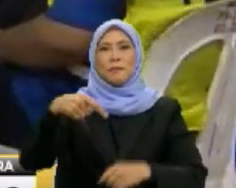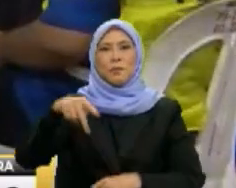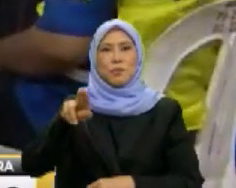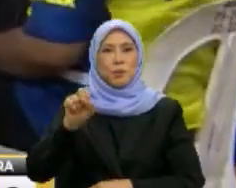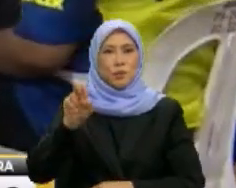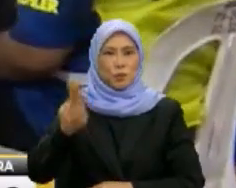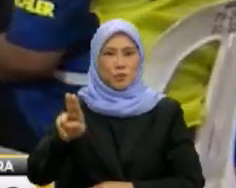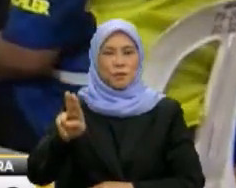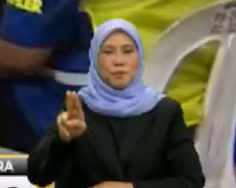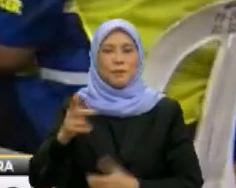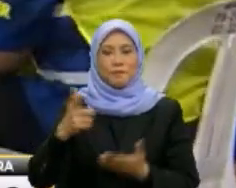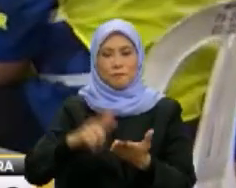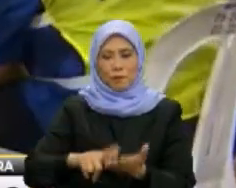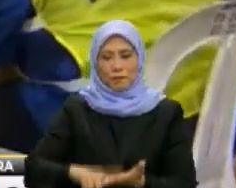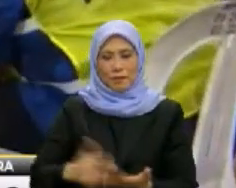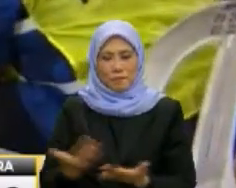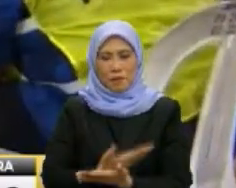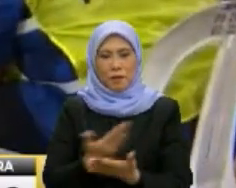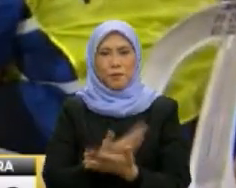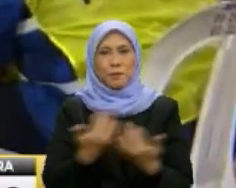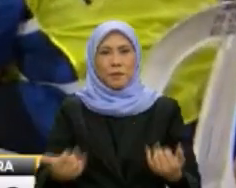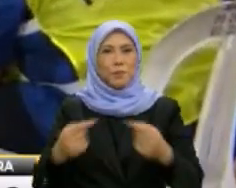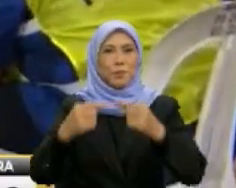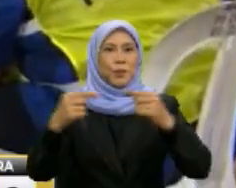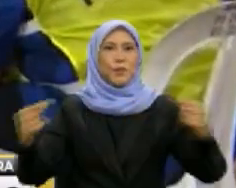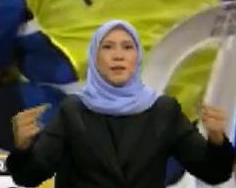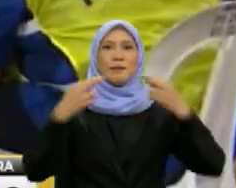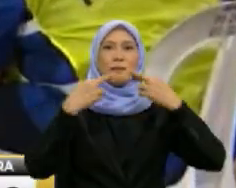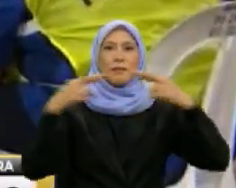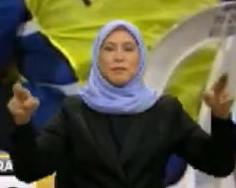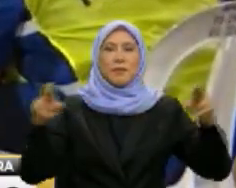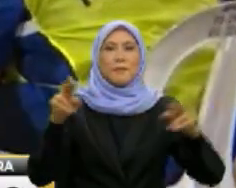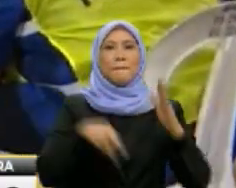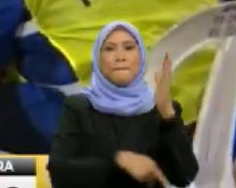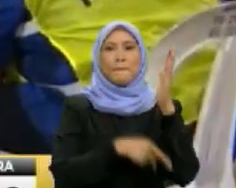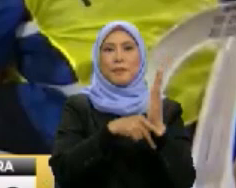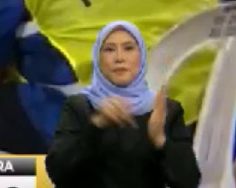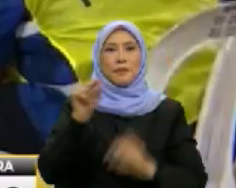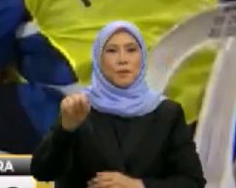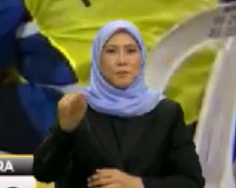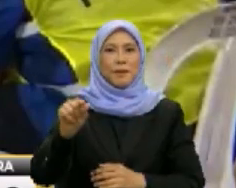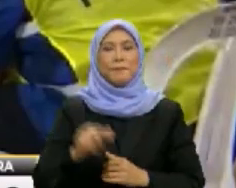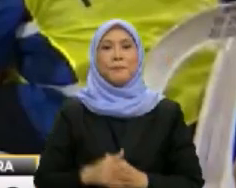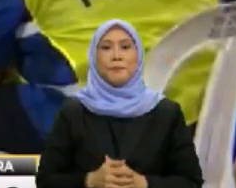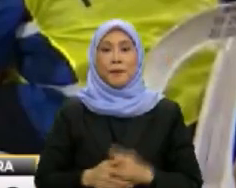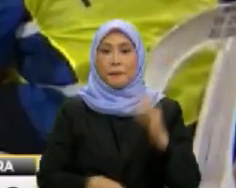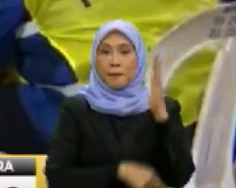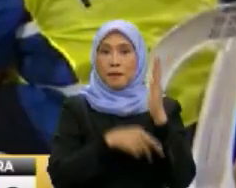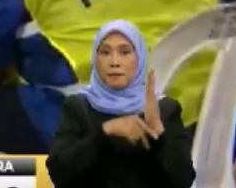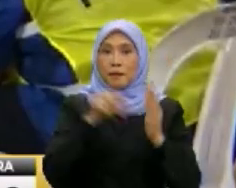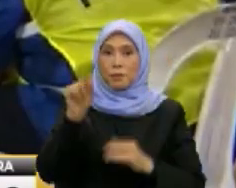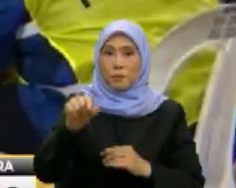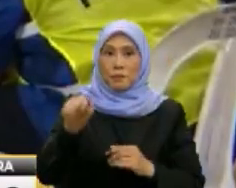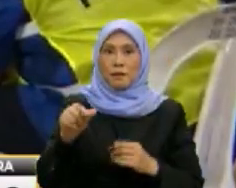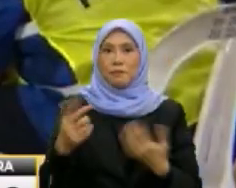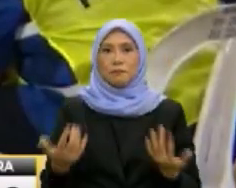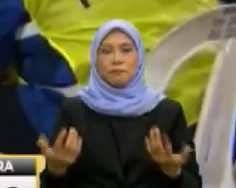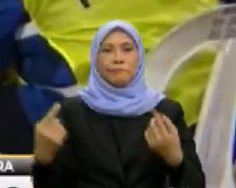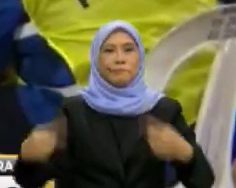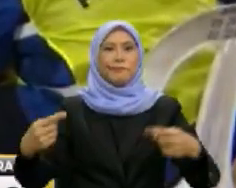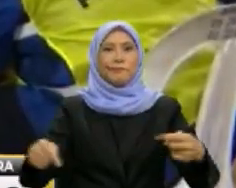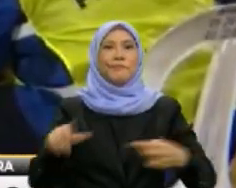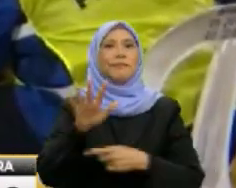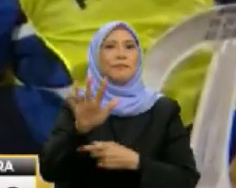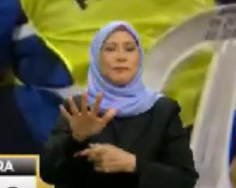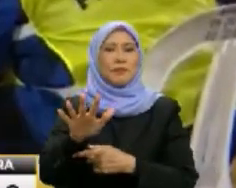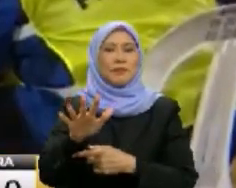bagi mengikuti perkembangan terkini keputusan rasmi Parlimen Gombak. Untuk makluman, Parlimen Gombak menyaksikan pertemuan